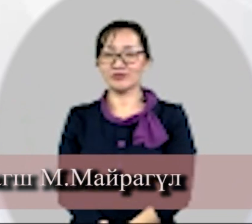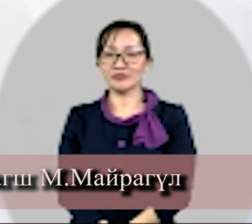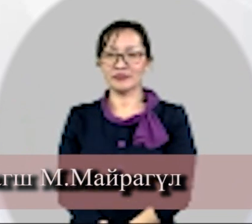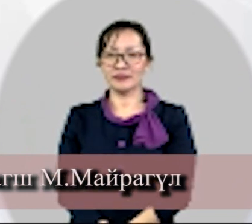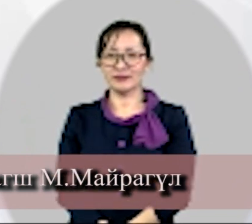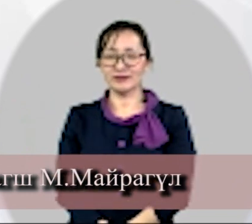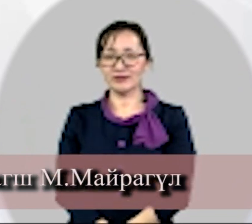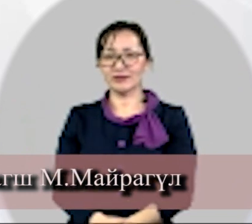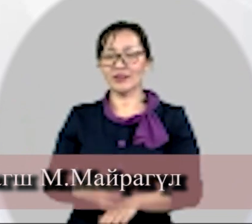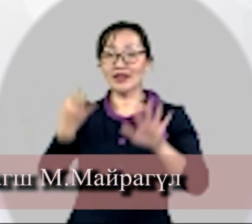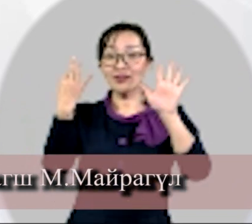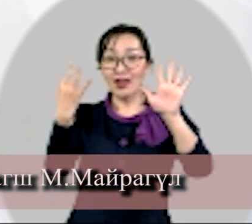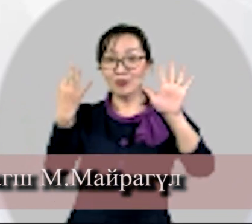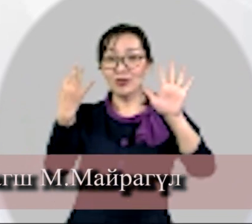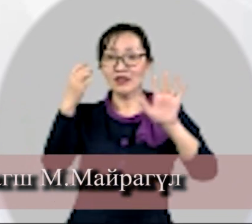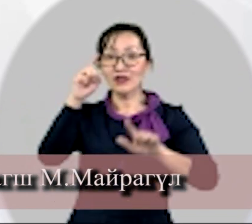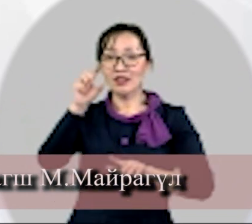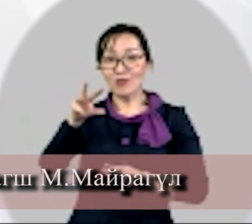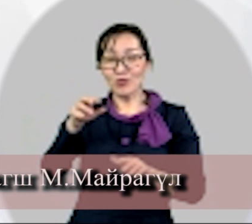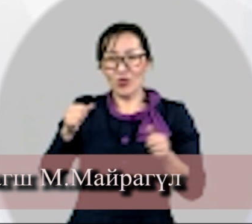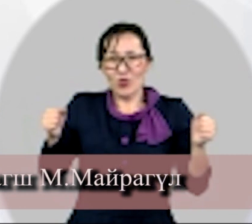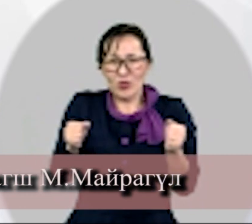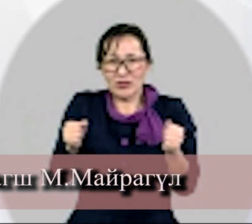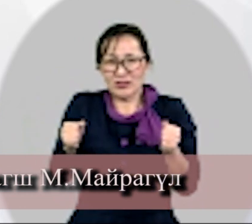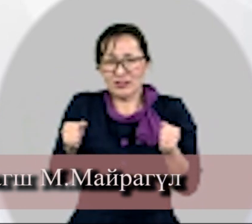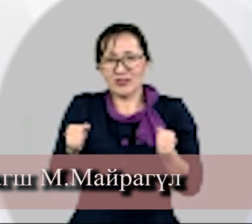суық. Дәптерлеріңе жазып отырыңдар. Алу 8.